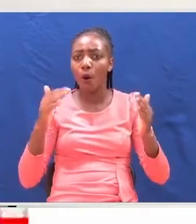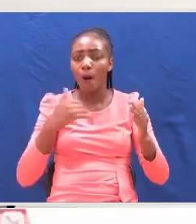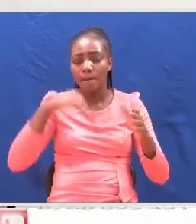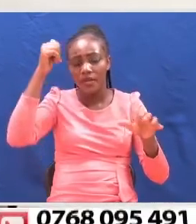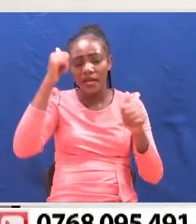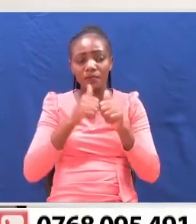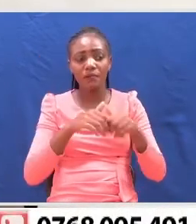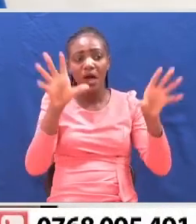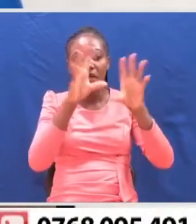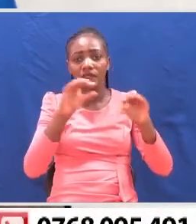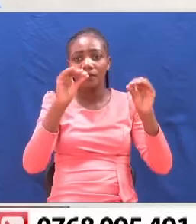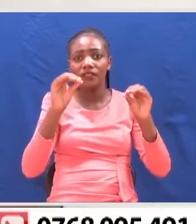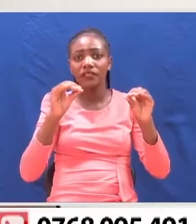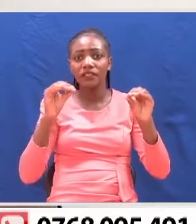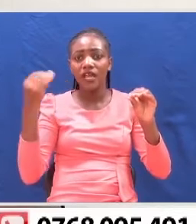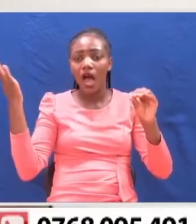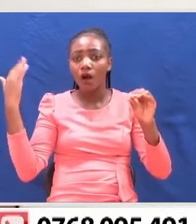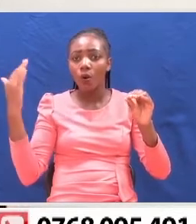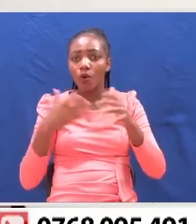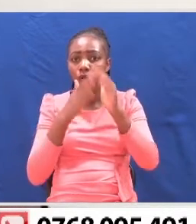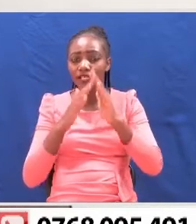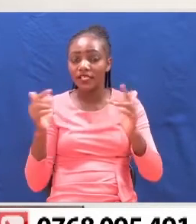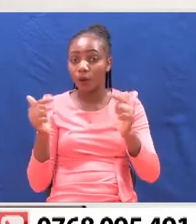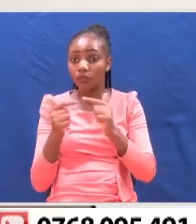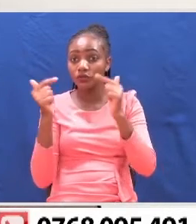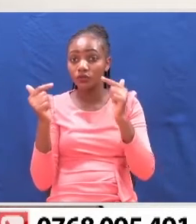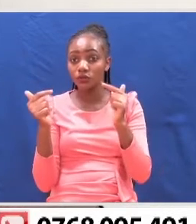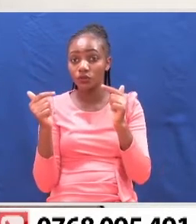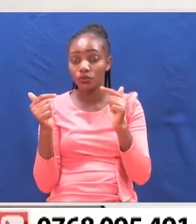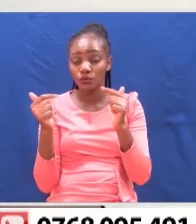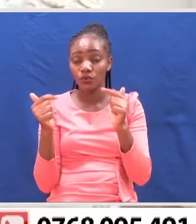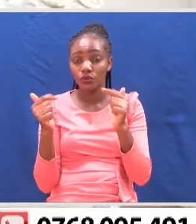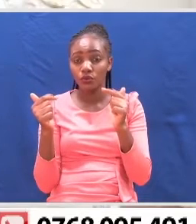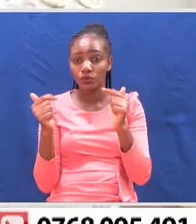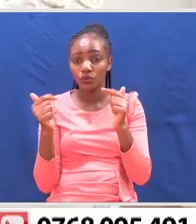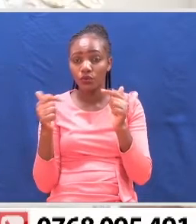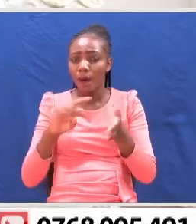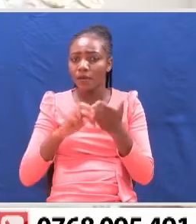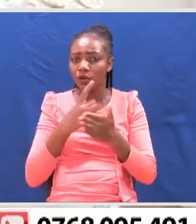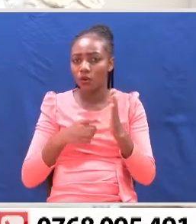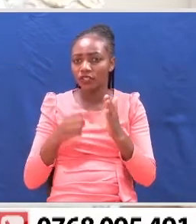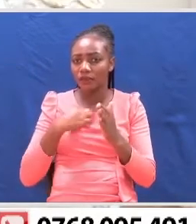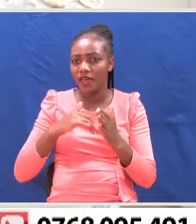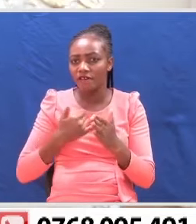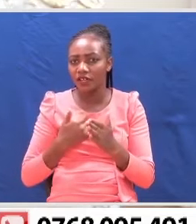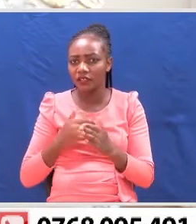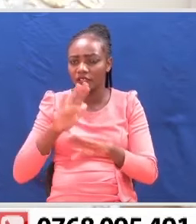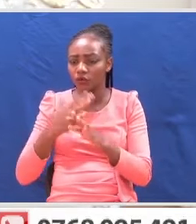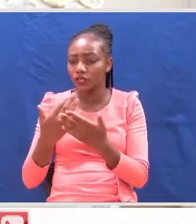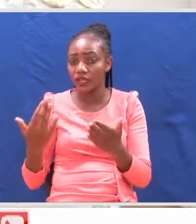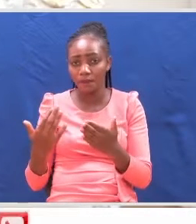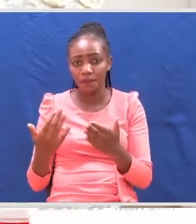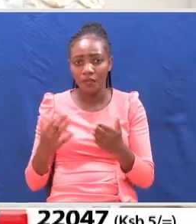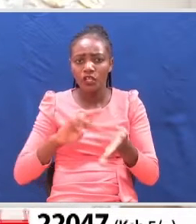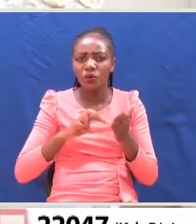mwenyewe kuna wakati alikuwa leader of opposition, na hiyo it keeps the government on its toes. So Mimi naona kwamba hii itakuwa ni jambo zuri. Kwa hivyo tunaweza